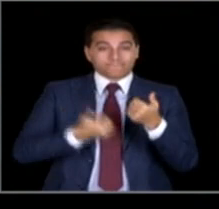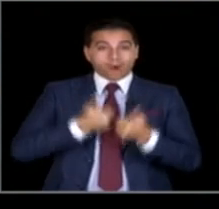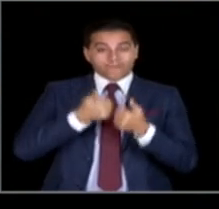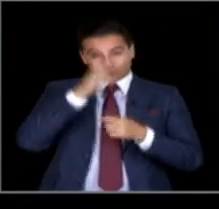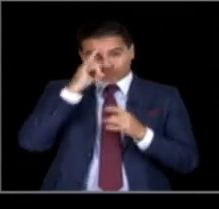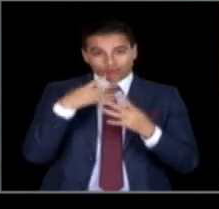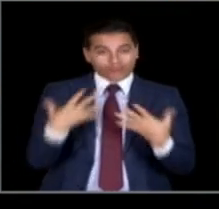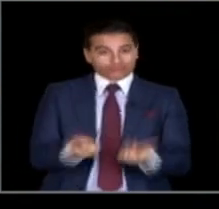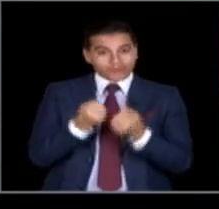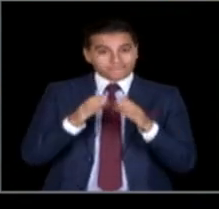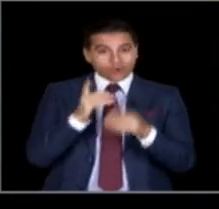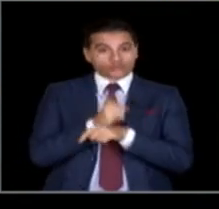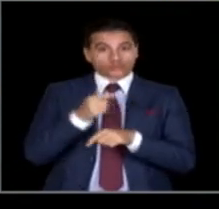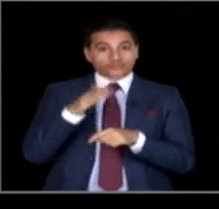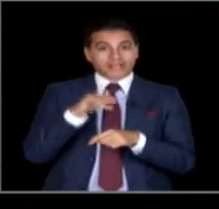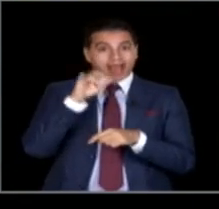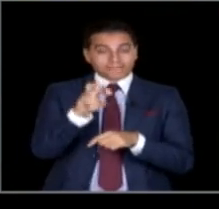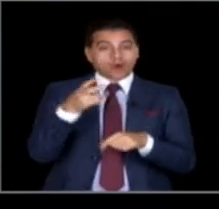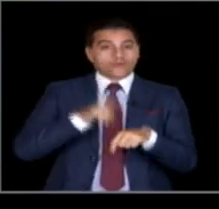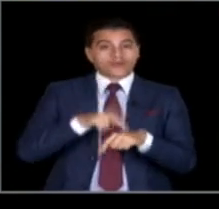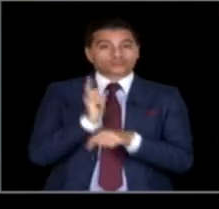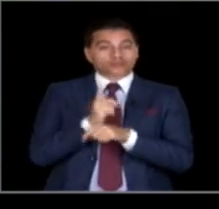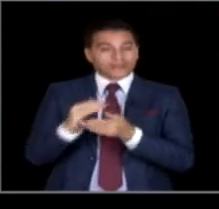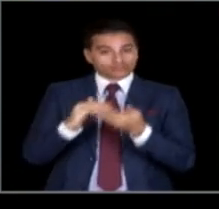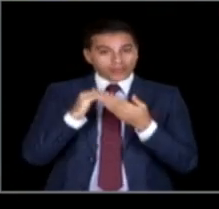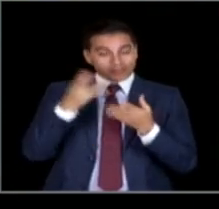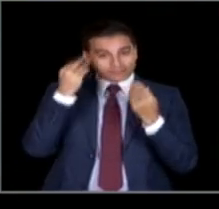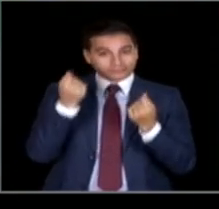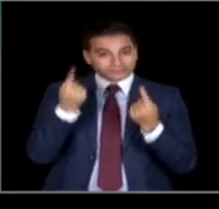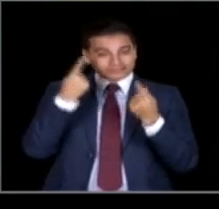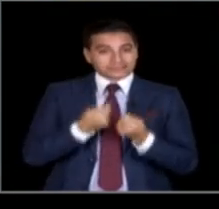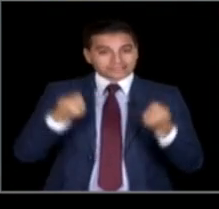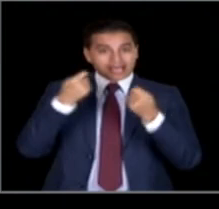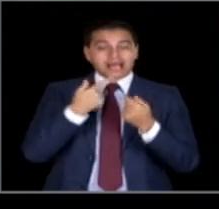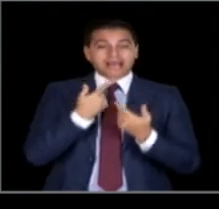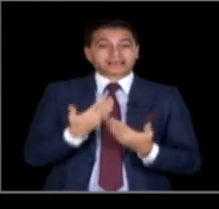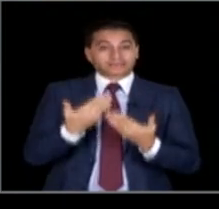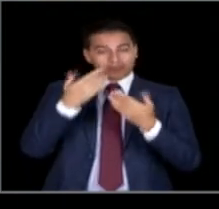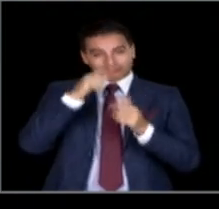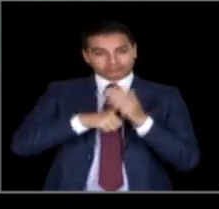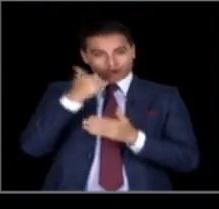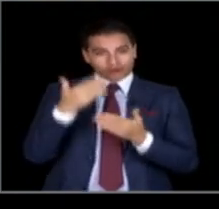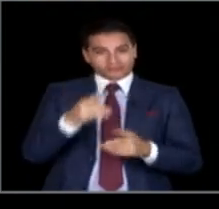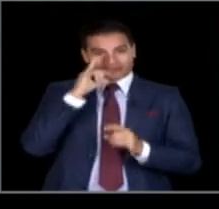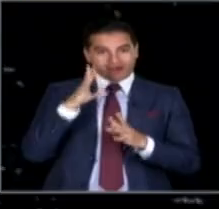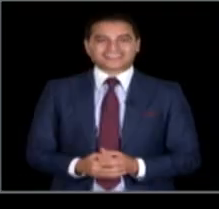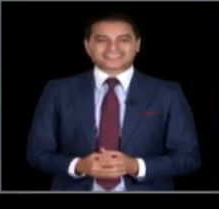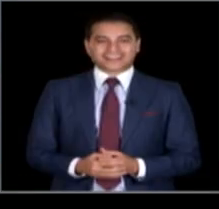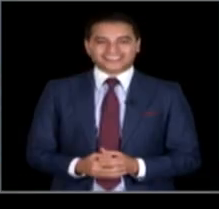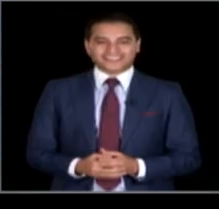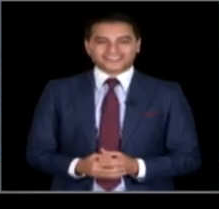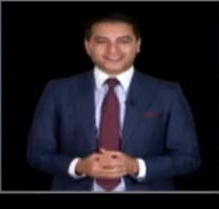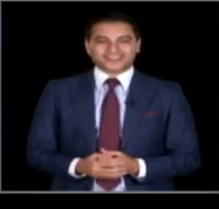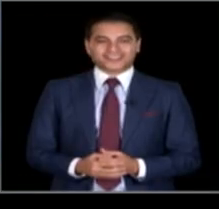معلومات بمساعدة دكتور أسامة البديل المدير الفني وباستعانة ببعض المصادر على الإنترنت، وإن شاء الله هدفنا نرجع بالكأس الموسم ده.